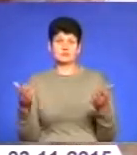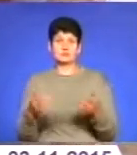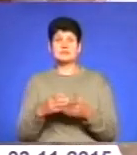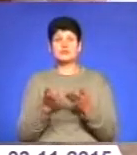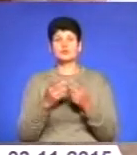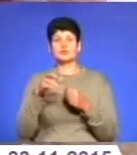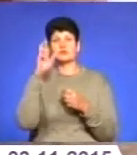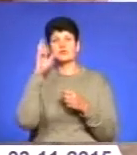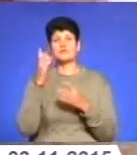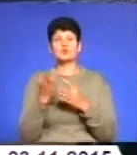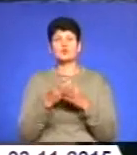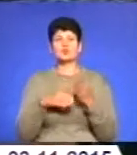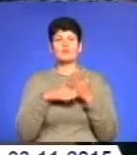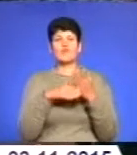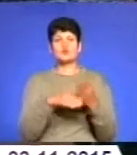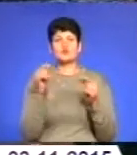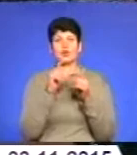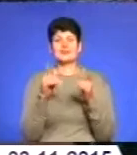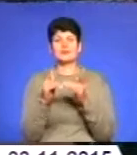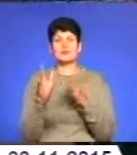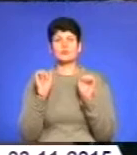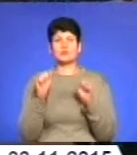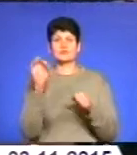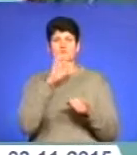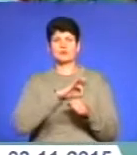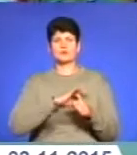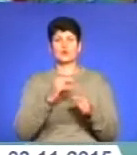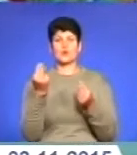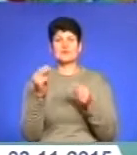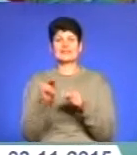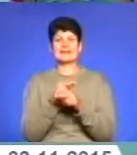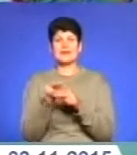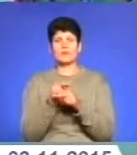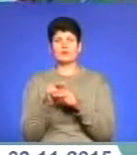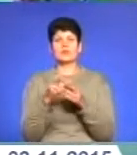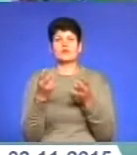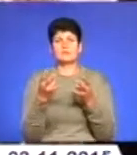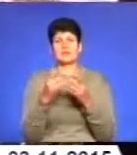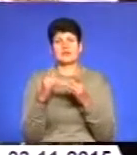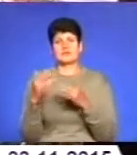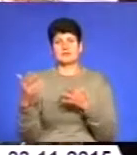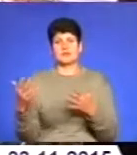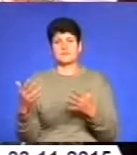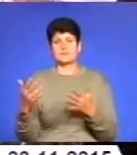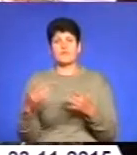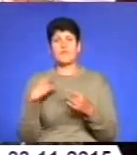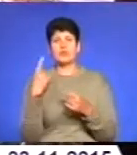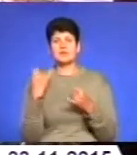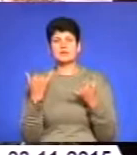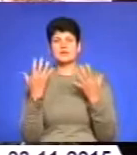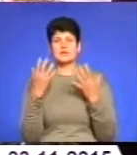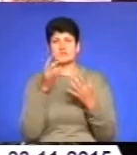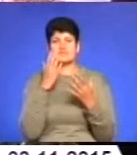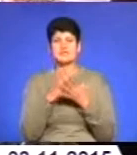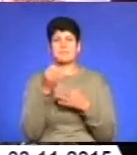рахунок державної субвенції школи-інтернати можуть використовувати кошти на ремонти та необхідний інвентар. В області на даний час є